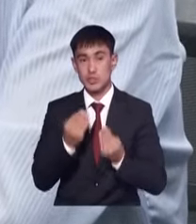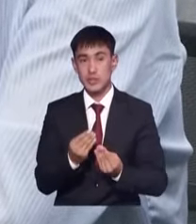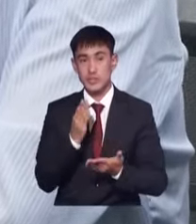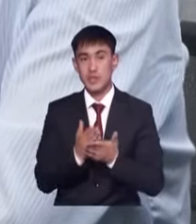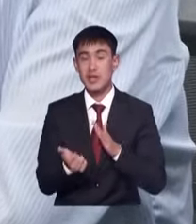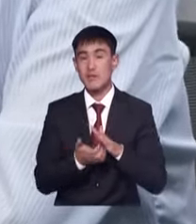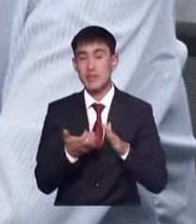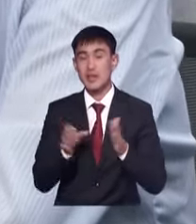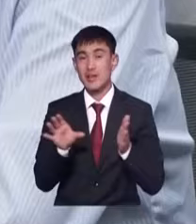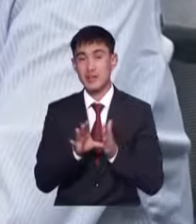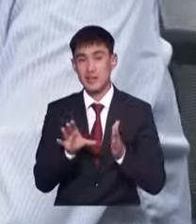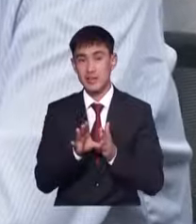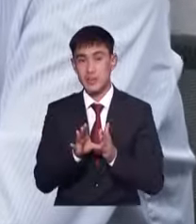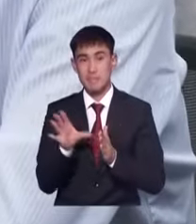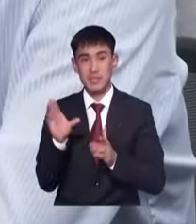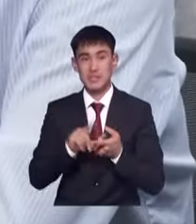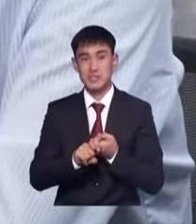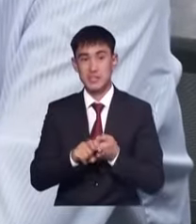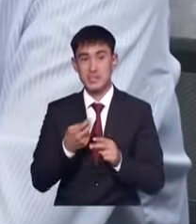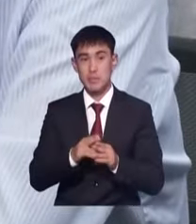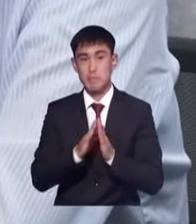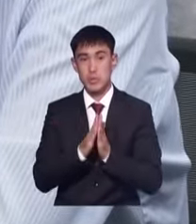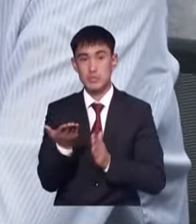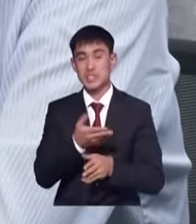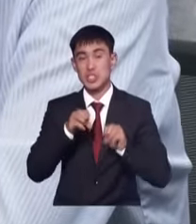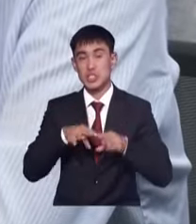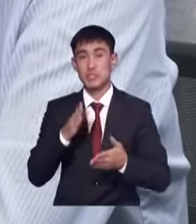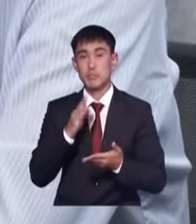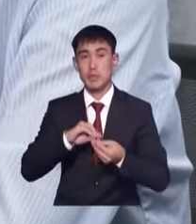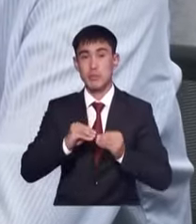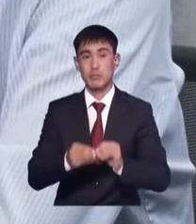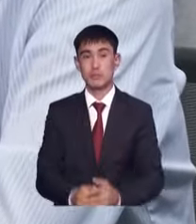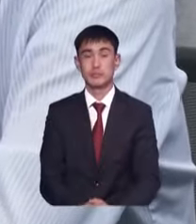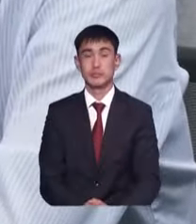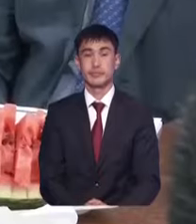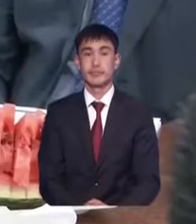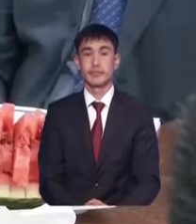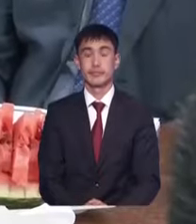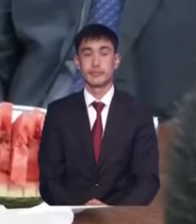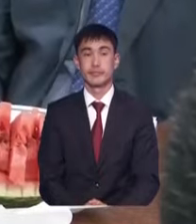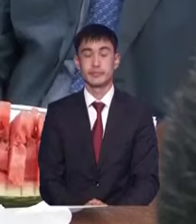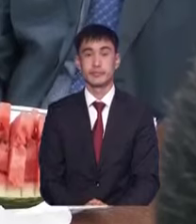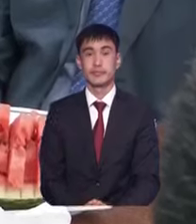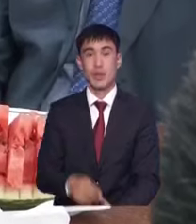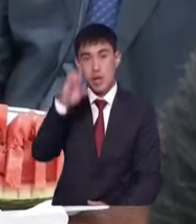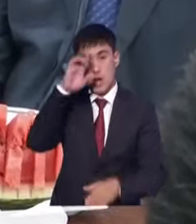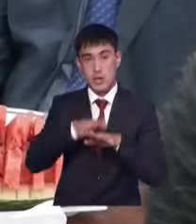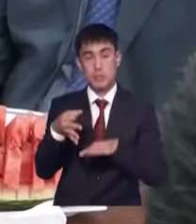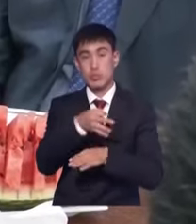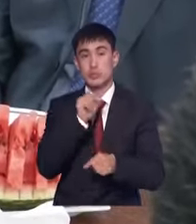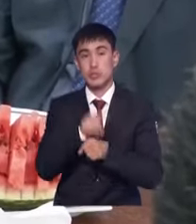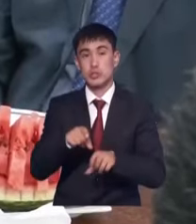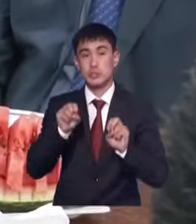существует нехватка электроэнергии, и в связи с этим просим вас решить имеющуюся проблему. В свою очередь, аким области